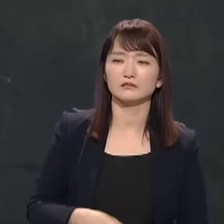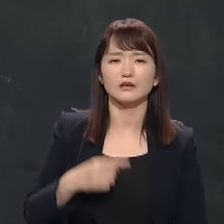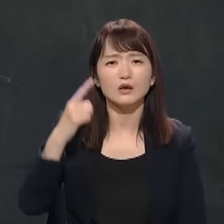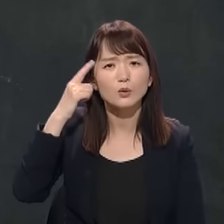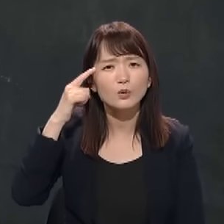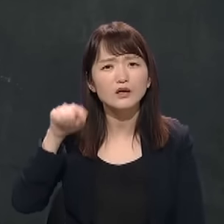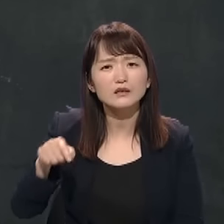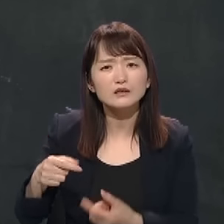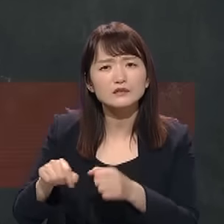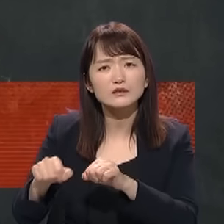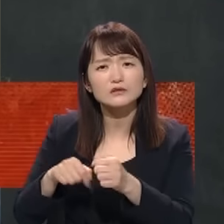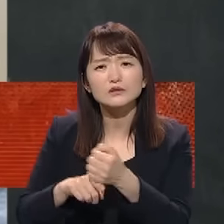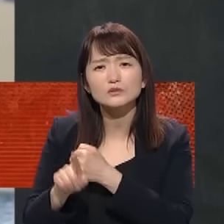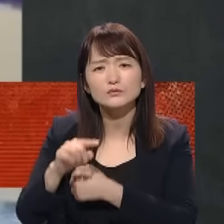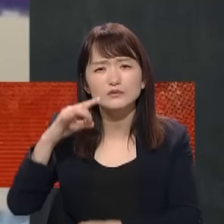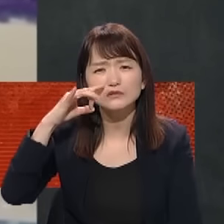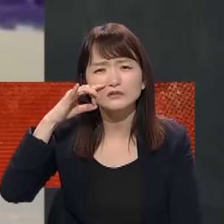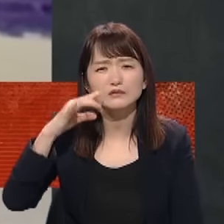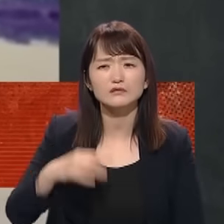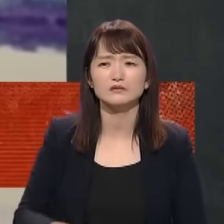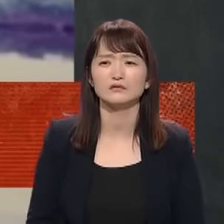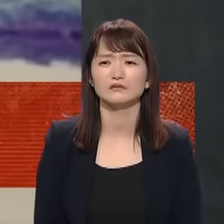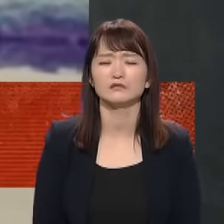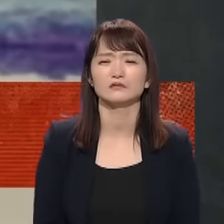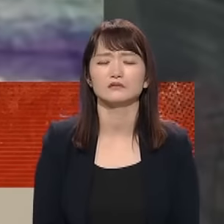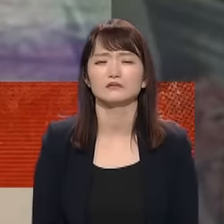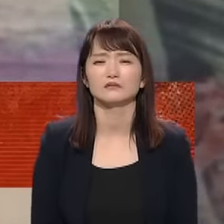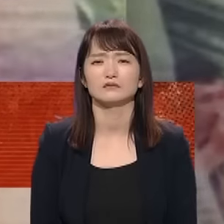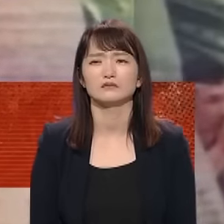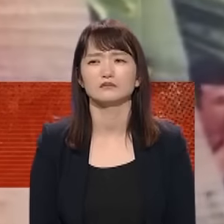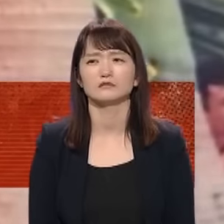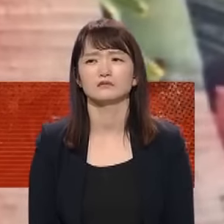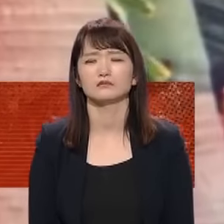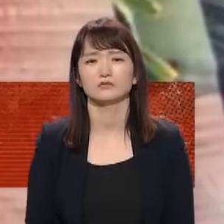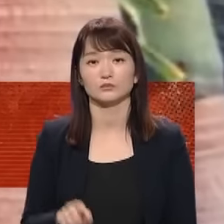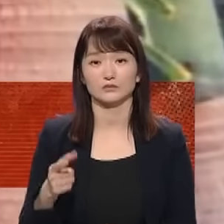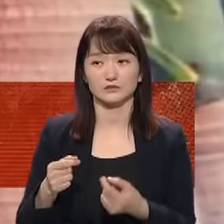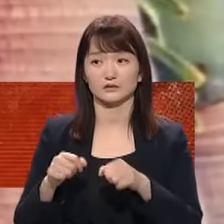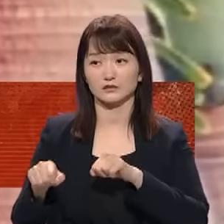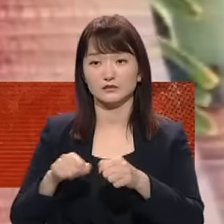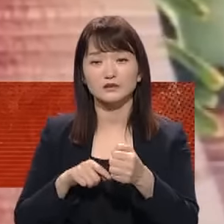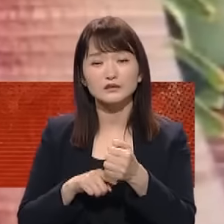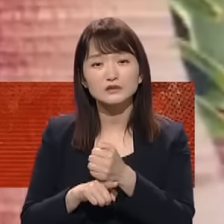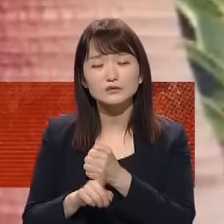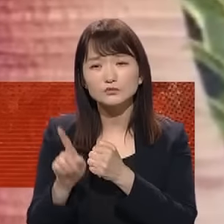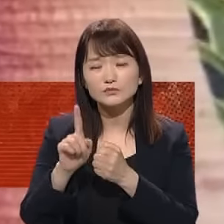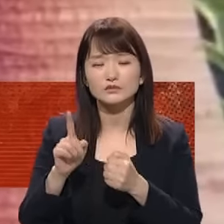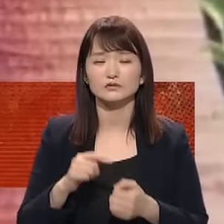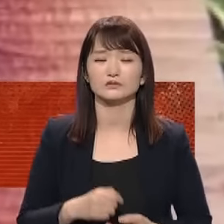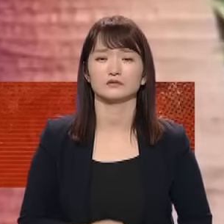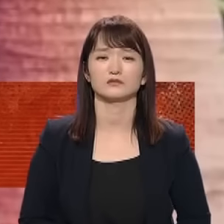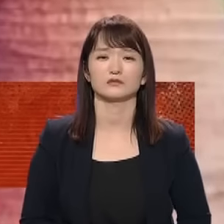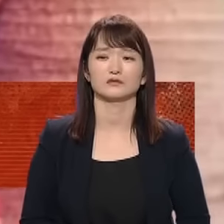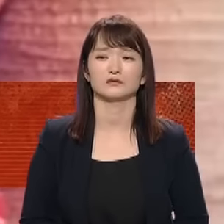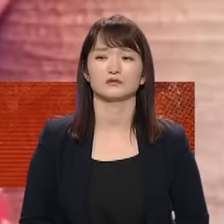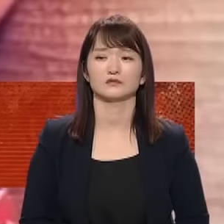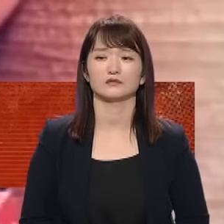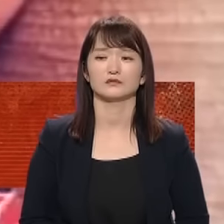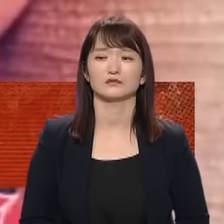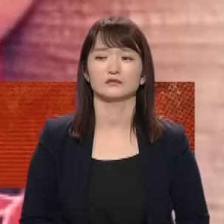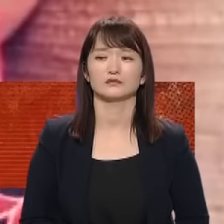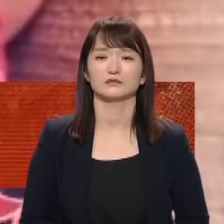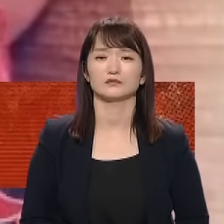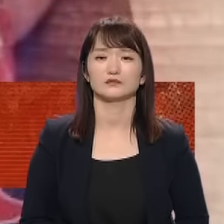저런 행동을 했을까라고 하는 것이 궁금하지 않습니까? 예. 그래서 뭔가 저런 행동을 한 이면에는 어떤 그 이유가 있을 텐데